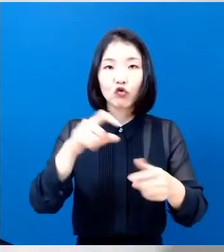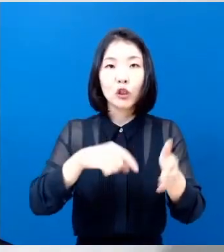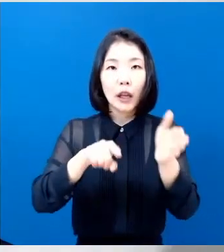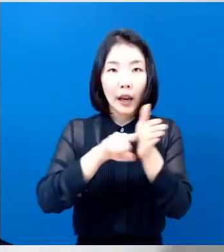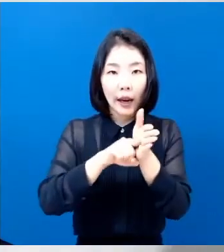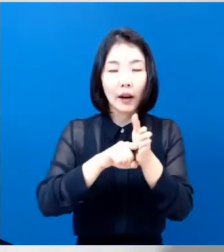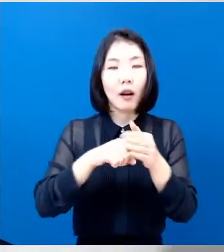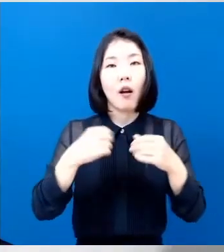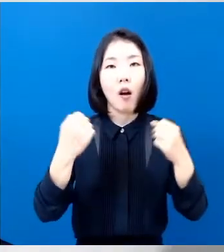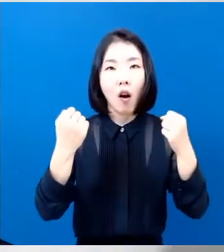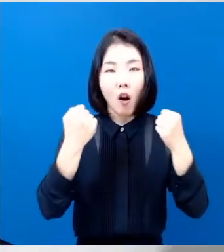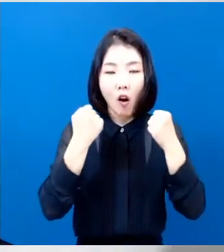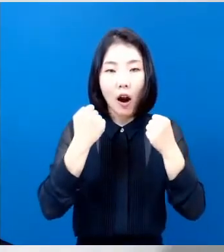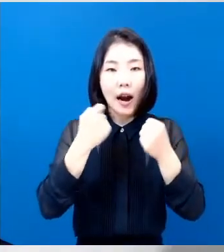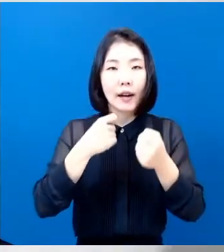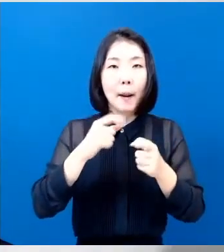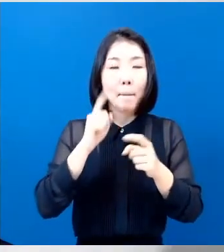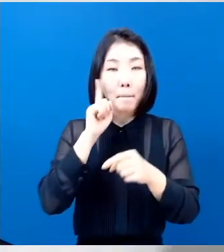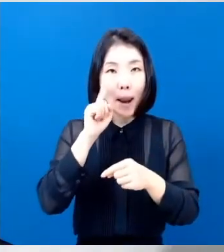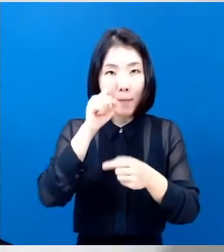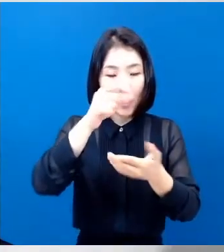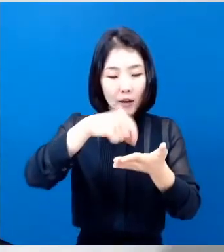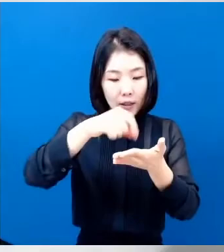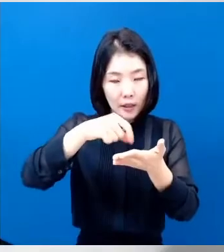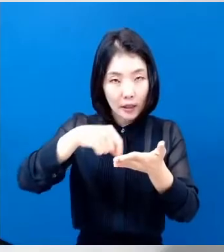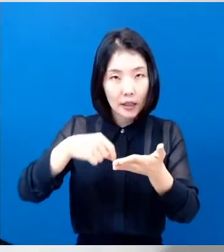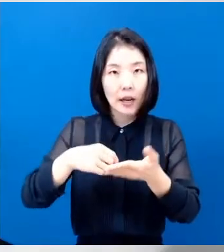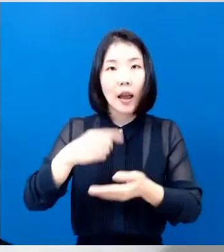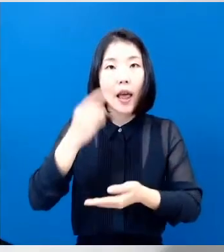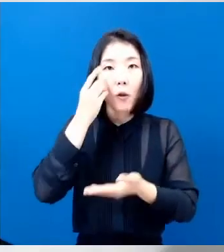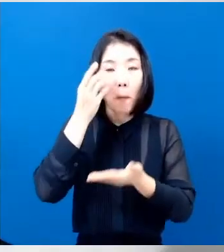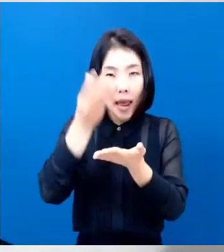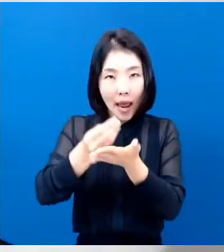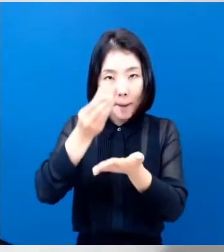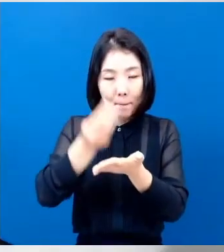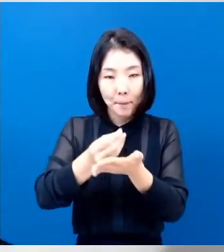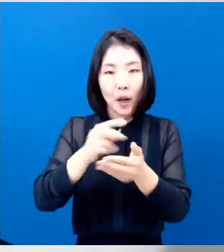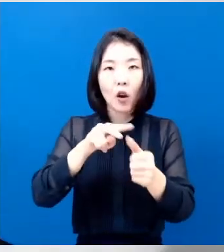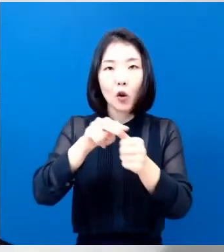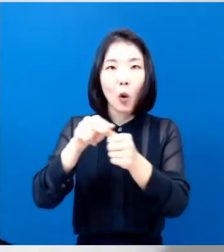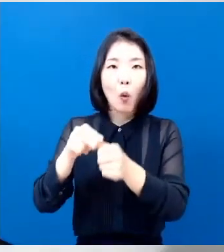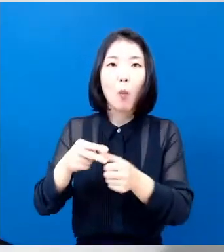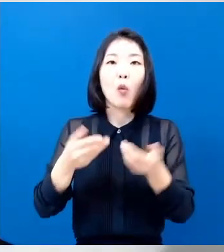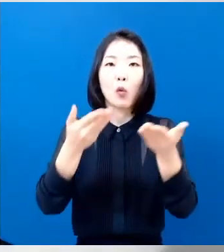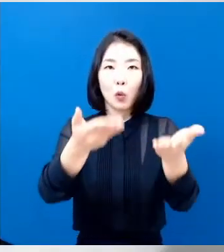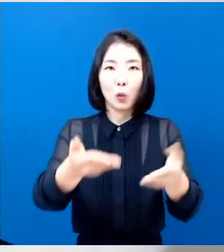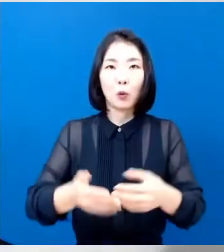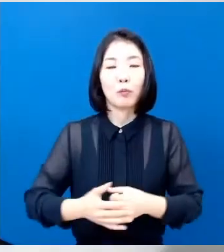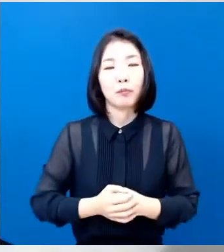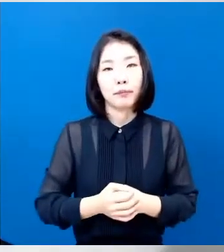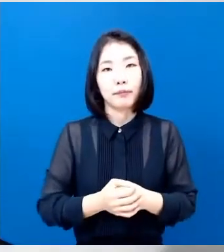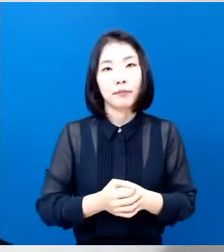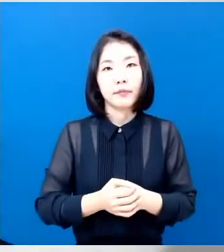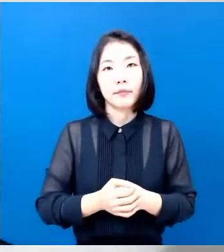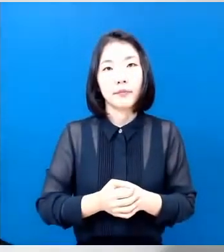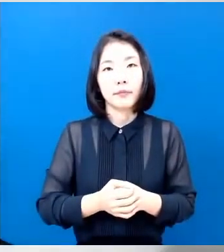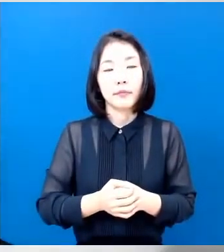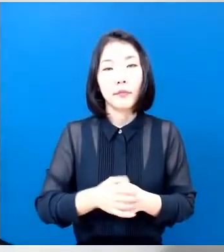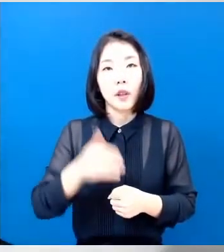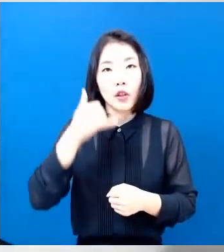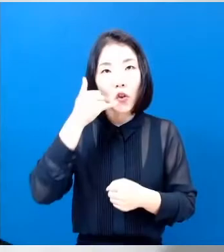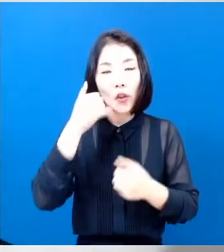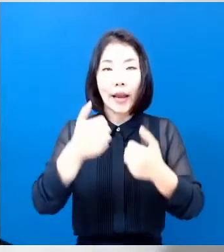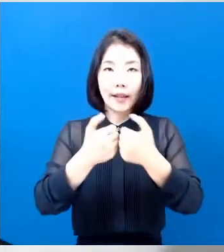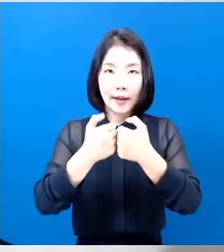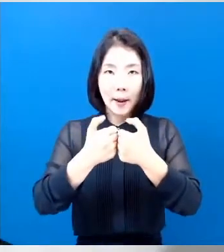작성을 권유하고 경험 관리 시스템 앱을 통한 건강정보를 제공하고 있습니다 또한 전화 건강